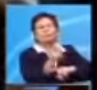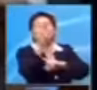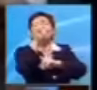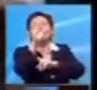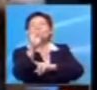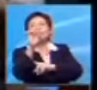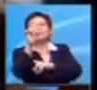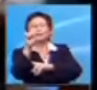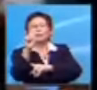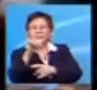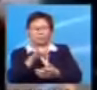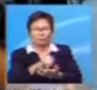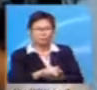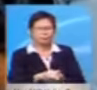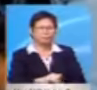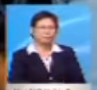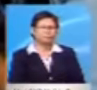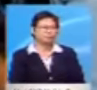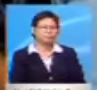felda